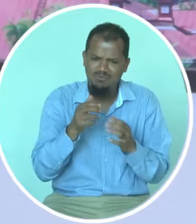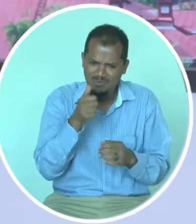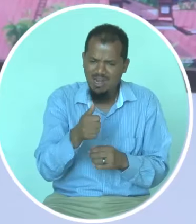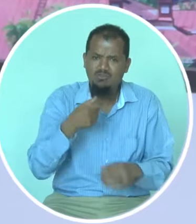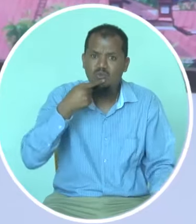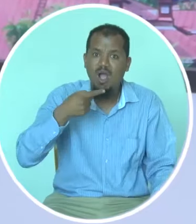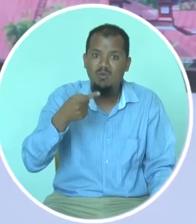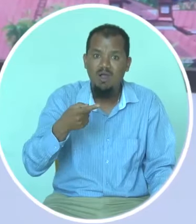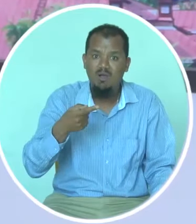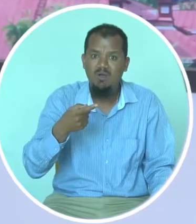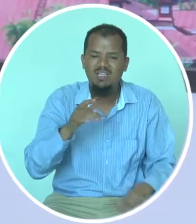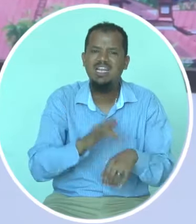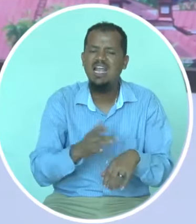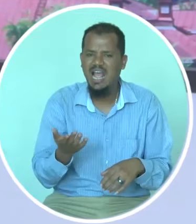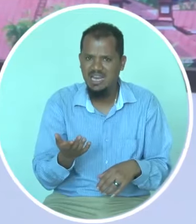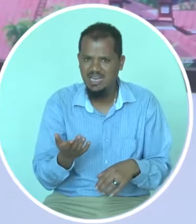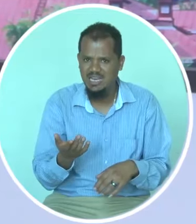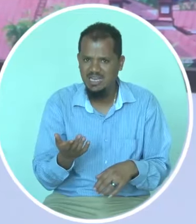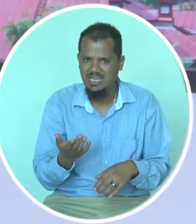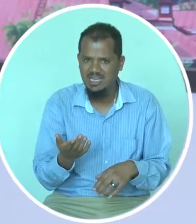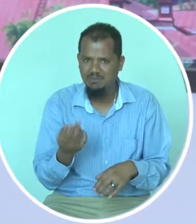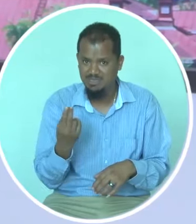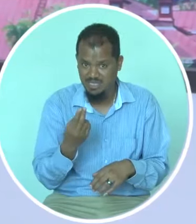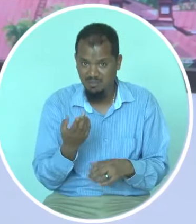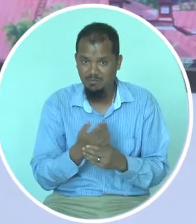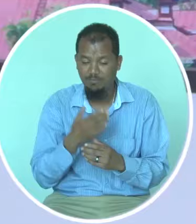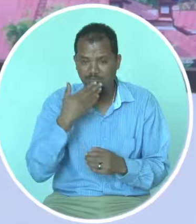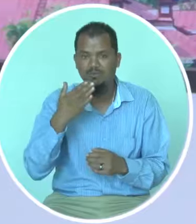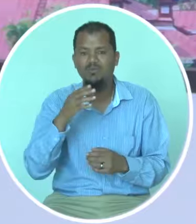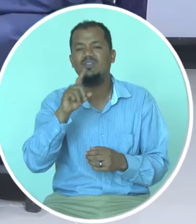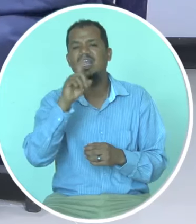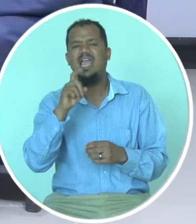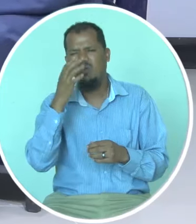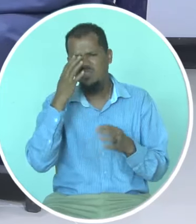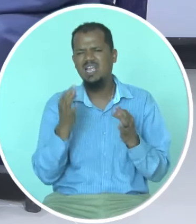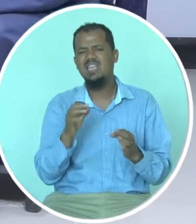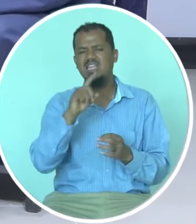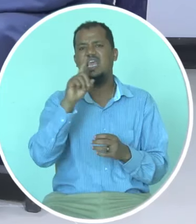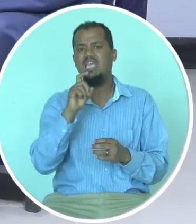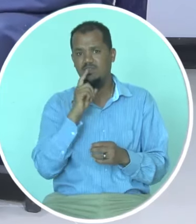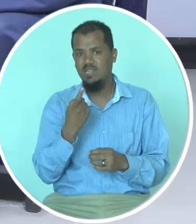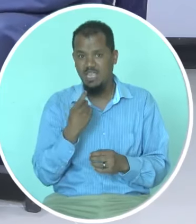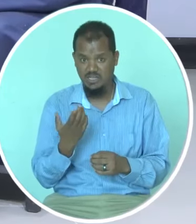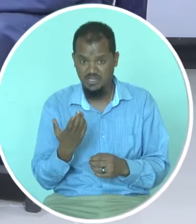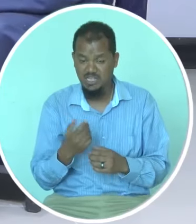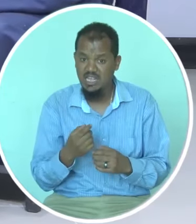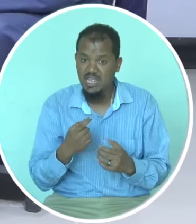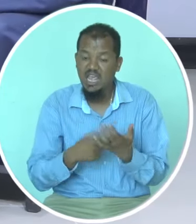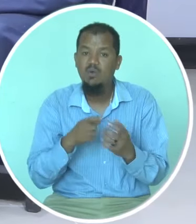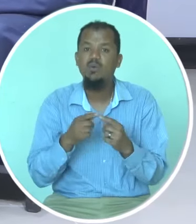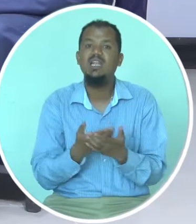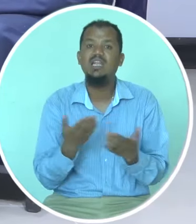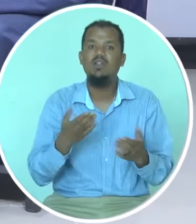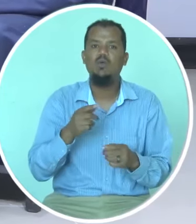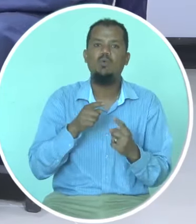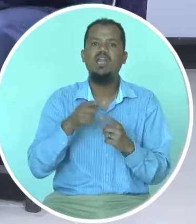በራሱ ቋንቋውን ይነካል ምን ተጠቀማችሁን ቋንቋ ጥሩ ጥያቄ ወሳኝ ጥያቄ ነው ያነሳሽው ይሄ ወዴት